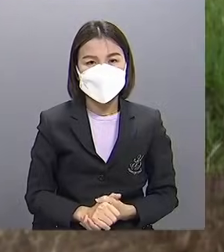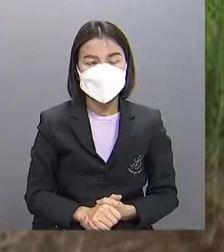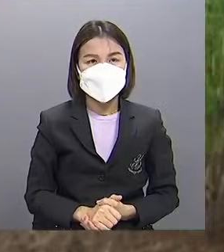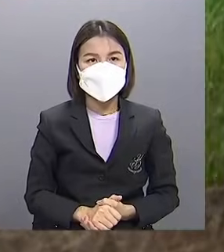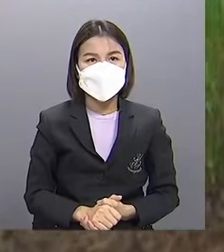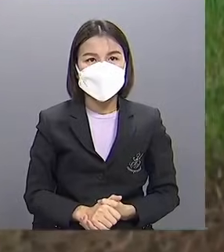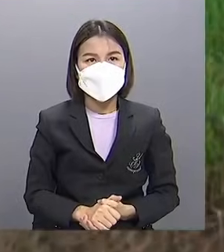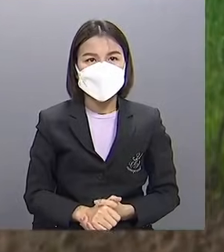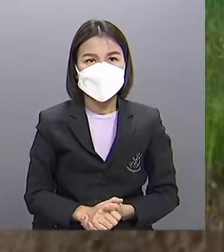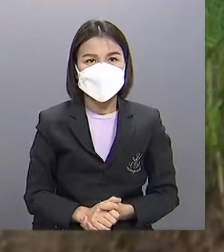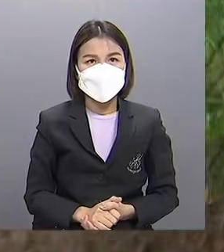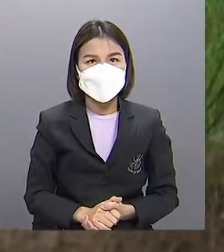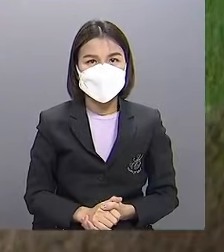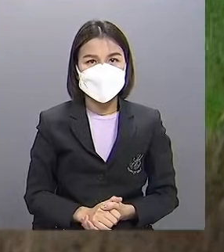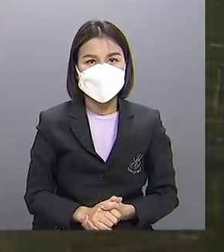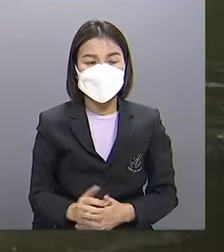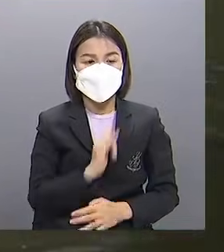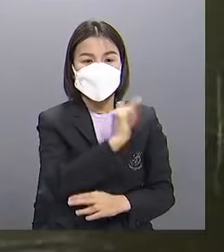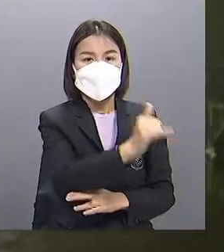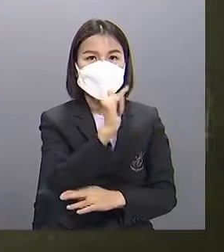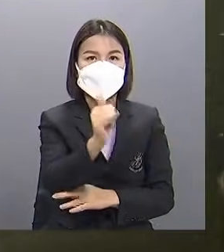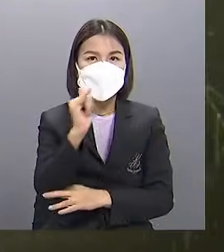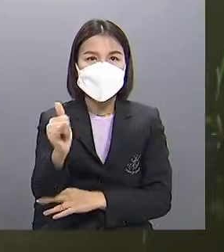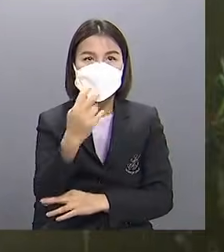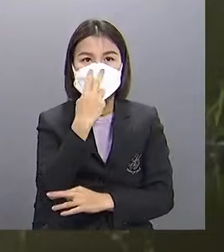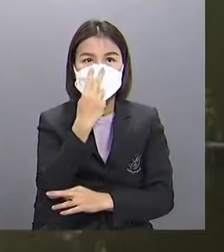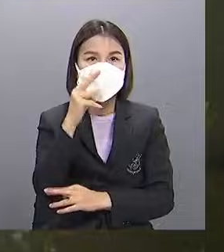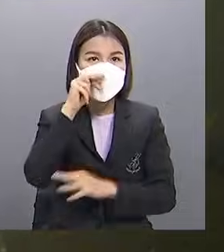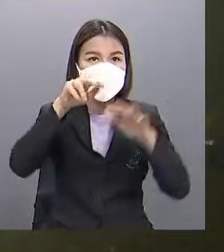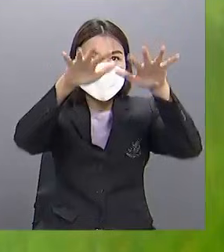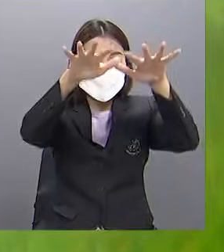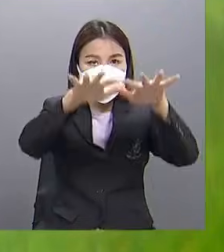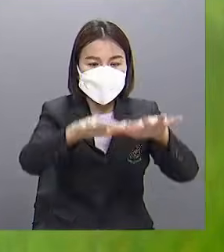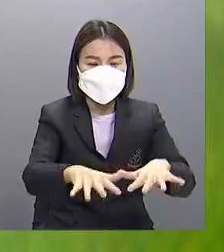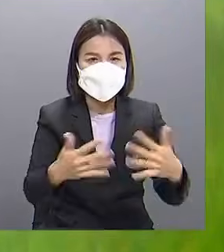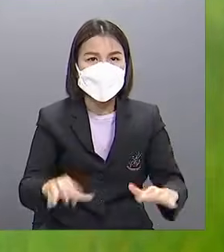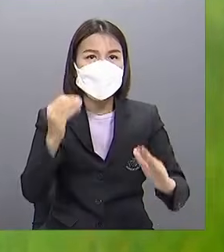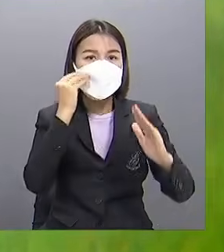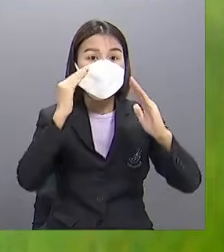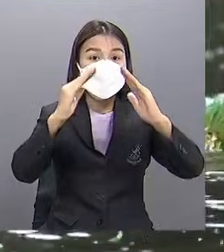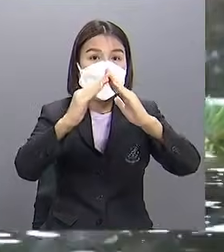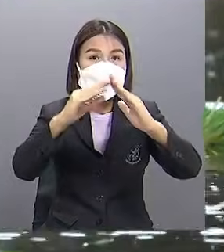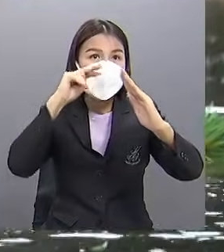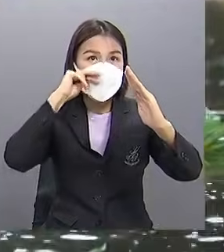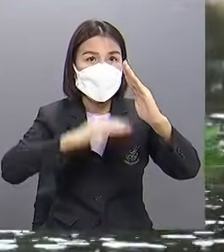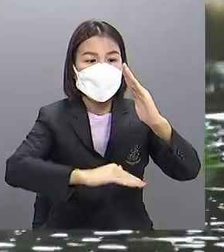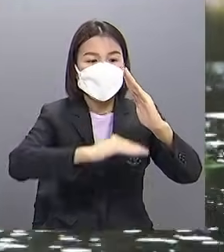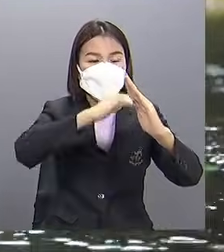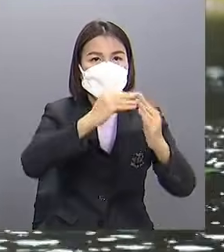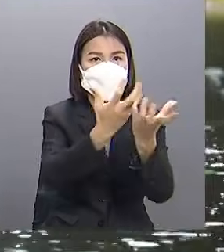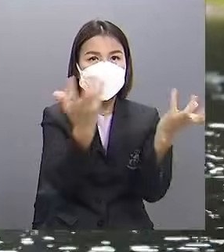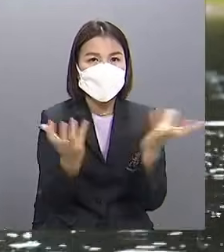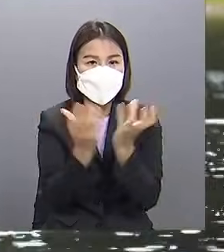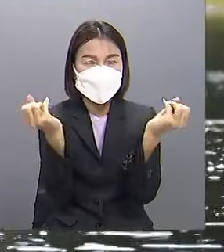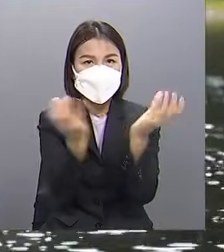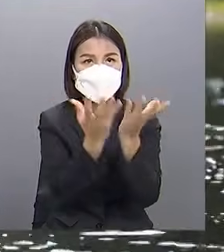จากการลงสำรวจพื้นที่หลังน้ำลดนอกจากบ้านเรือนที่ถูกน้ำท่วมทรัพย์สินเสียหายแล้วนาข้าวของเกษ